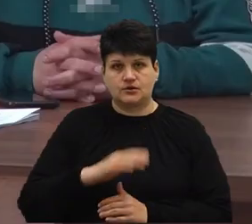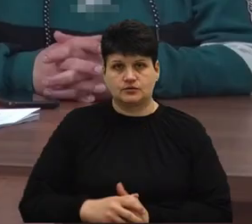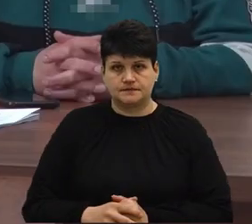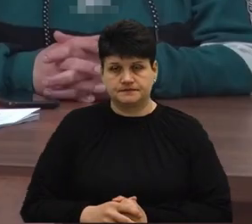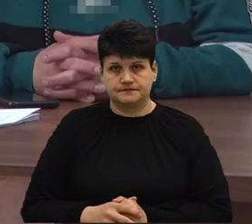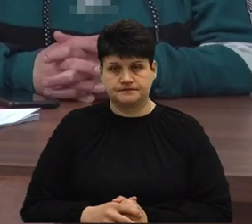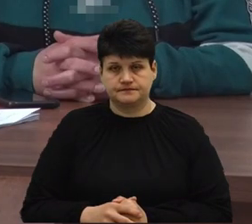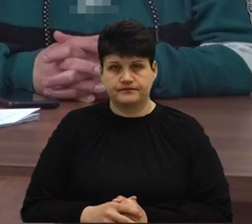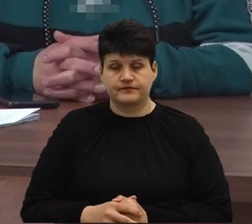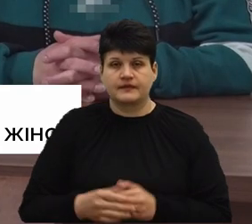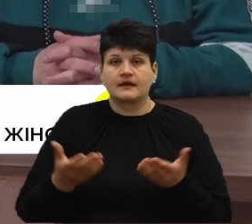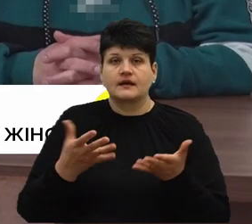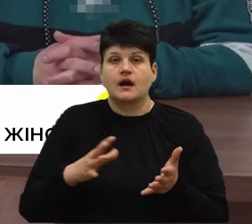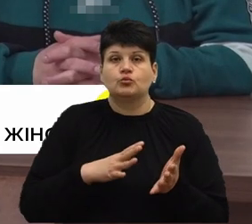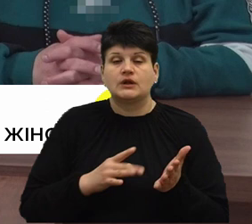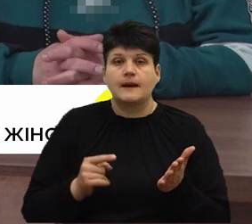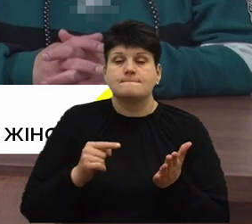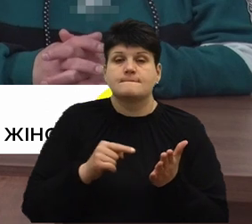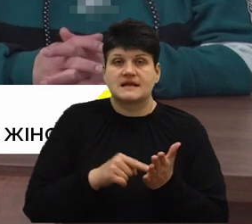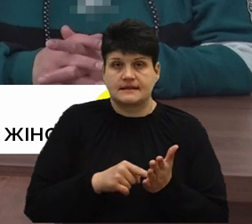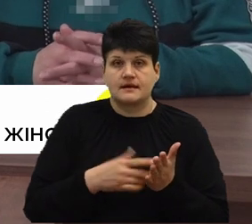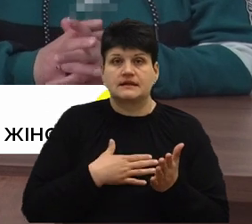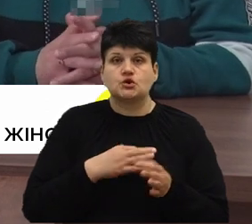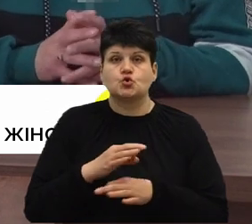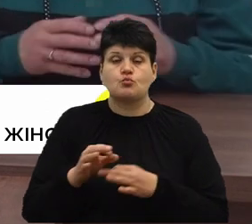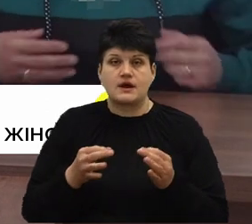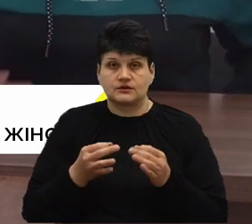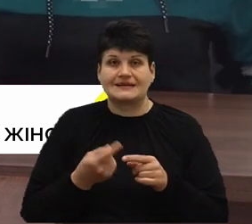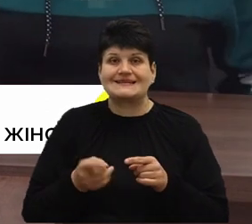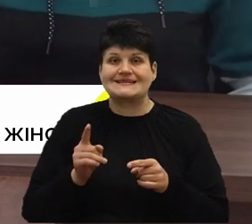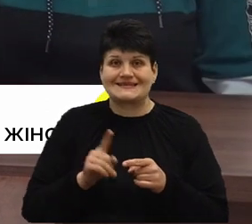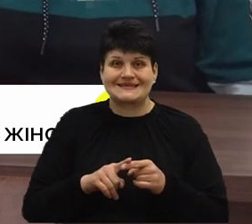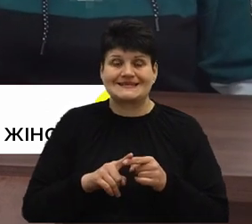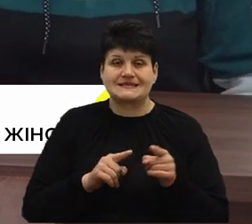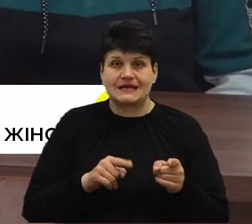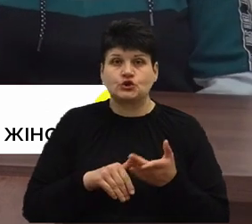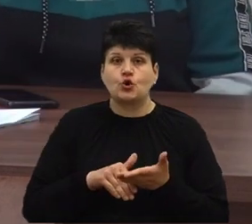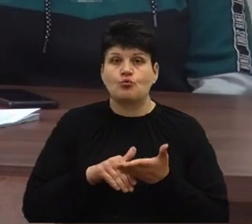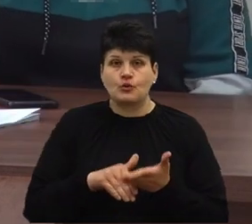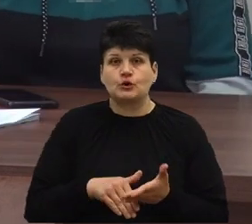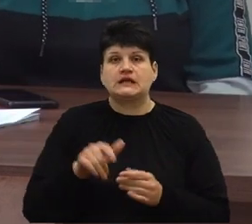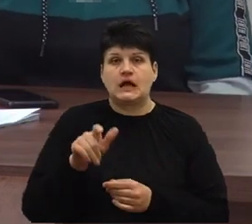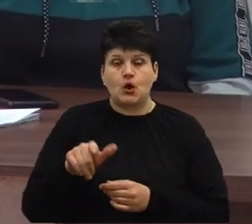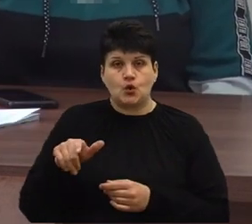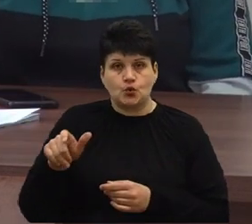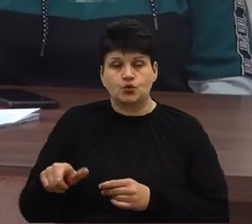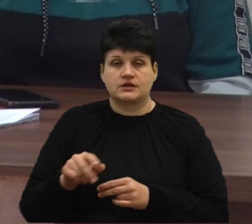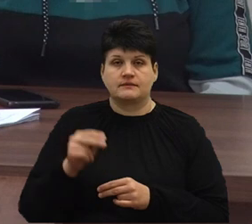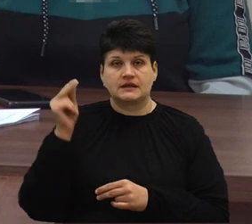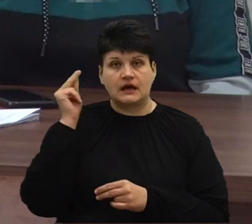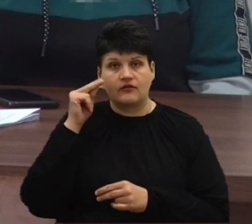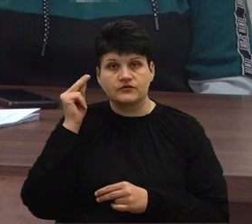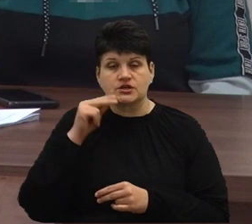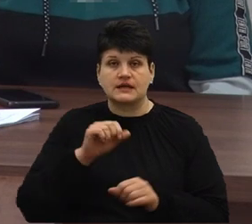лимар яка була Мета нашого проекту це все-таки допомогти людям і навчитися